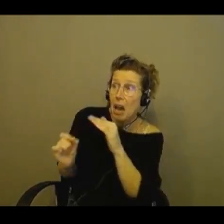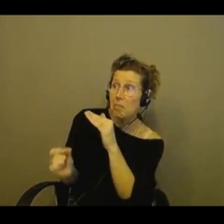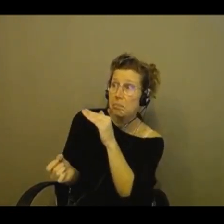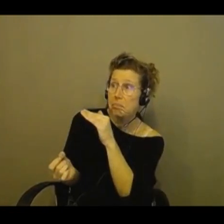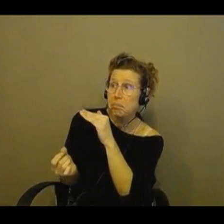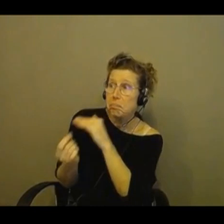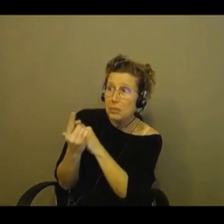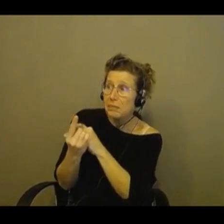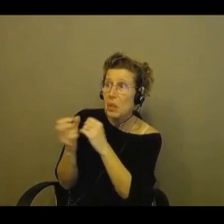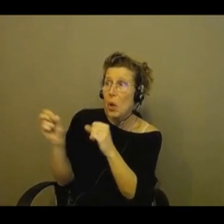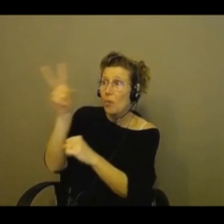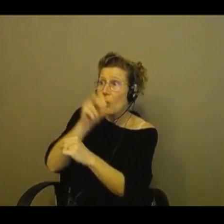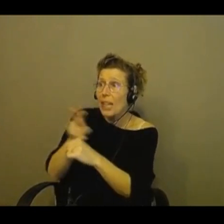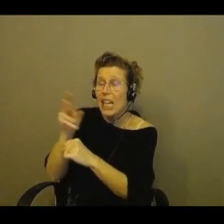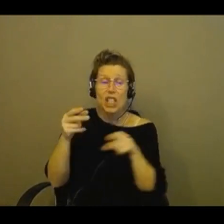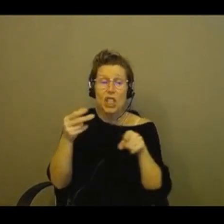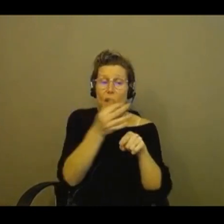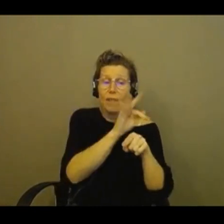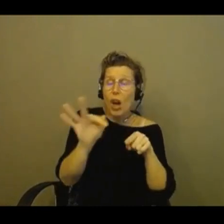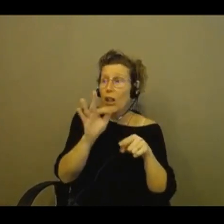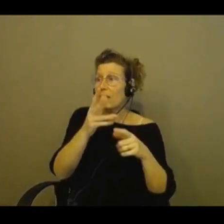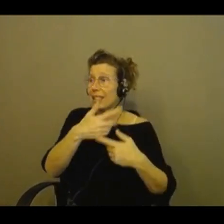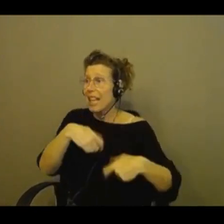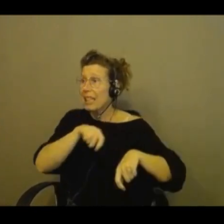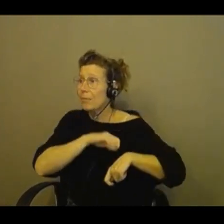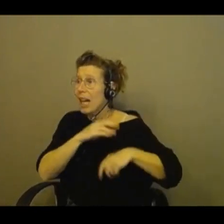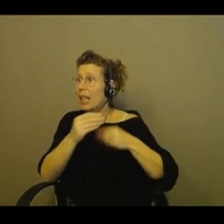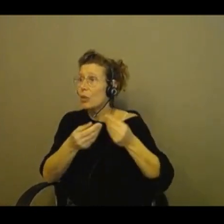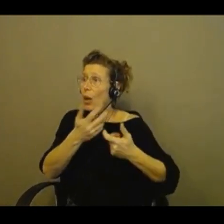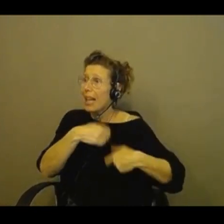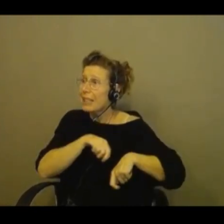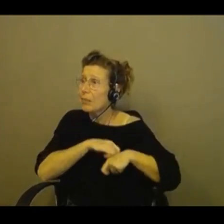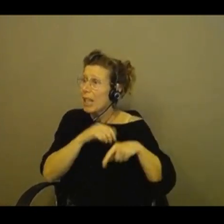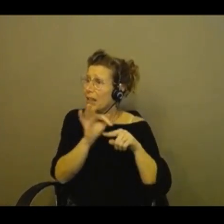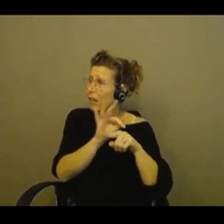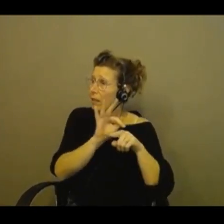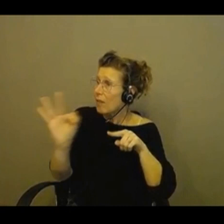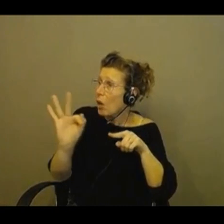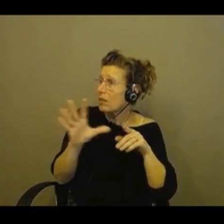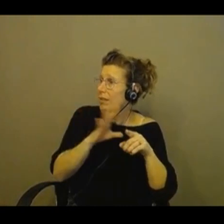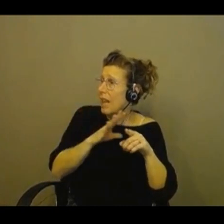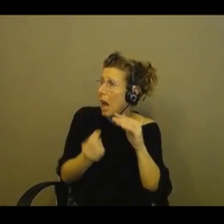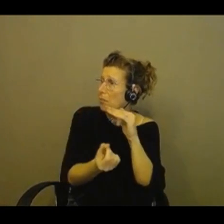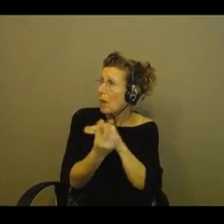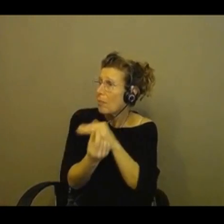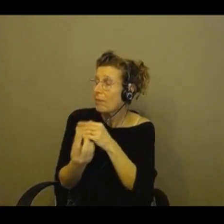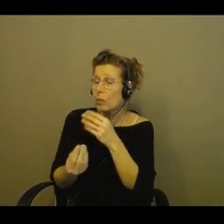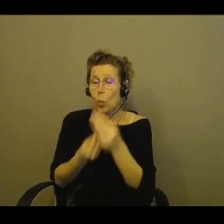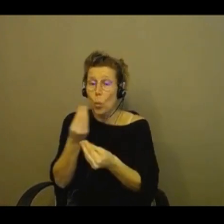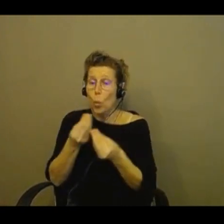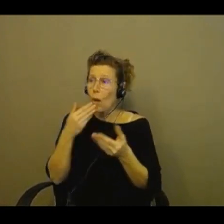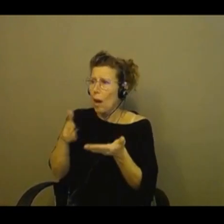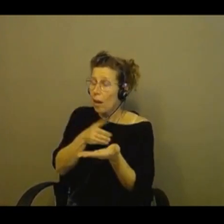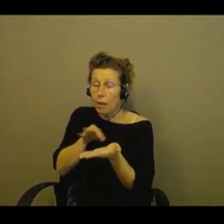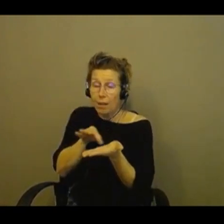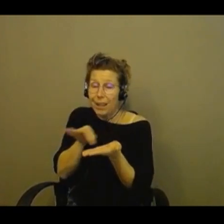France-Espagne, Espagne-France, et surtout, comment est-ce que ces trajets ont été pensés pour être plus simples, puisque c'est un